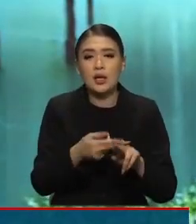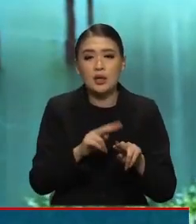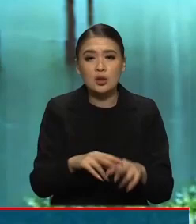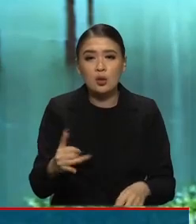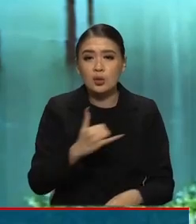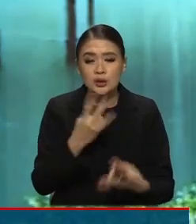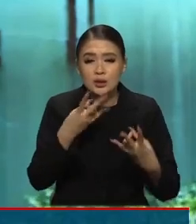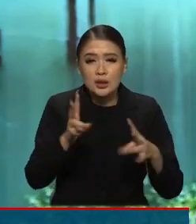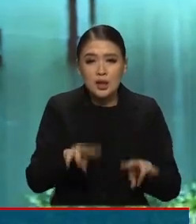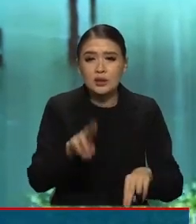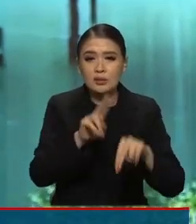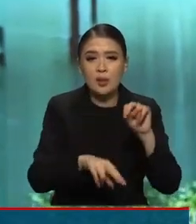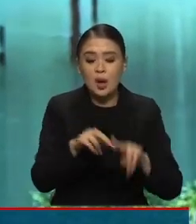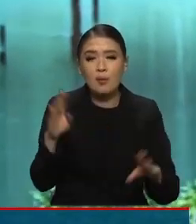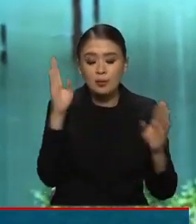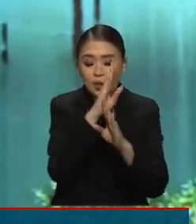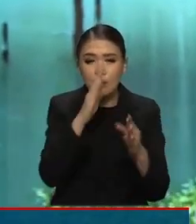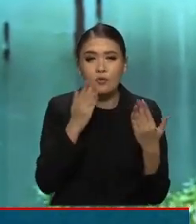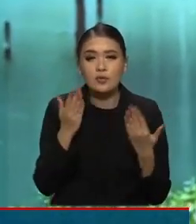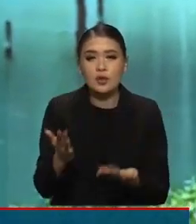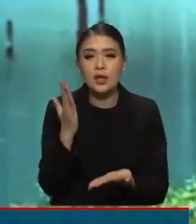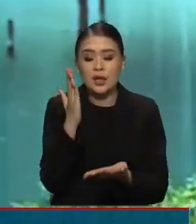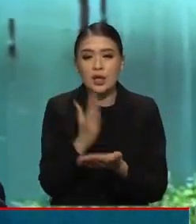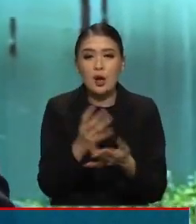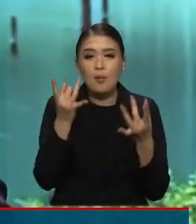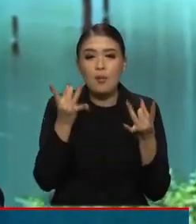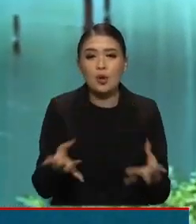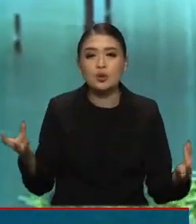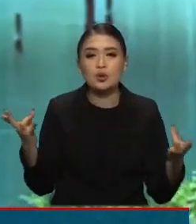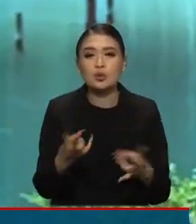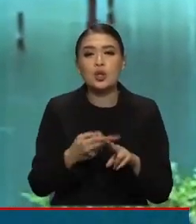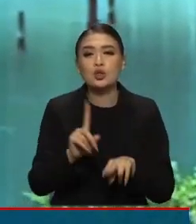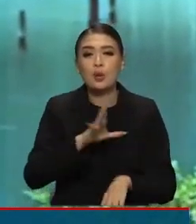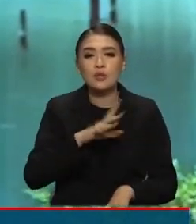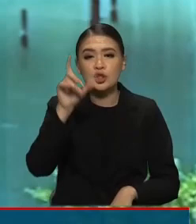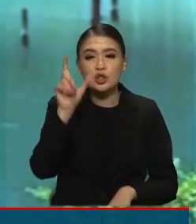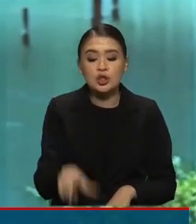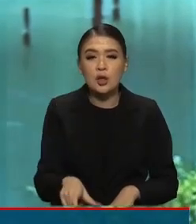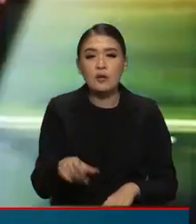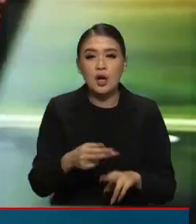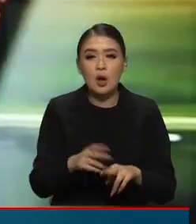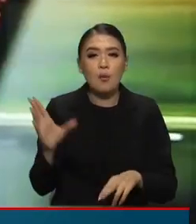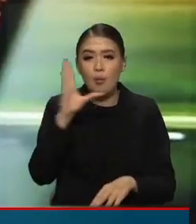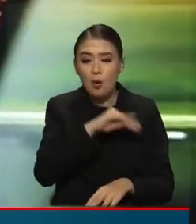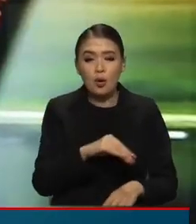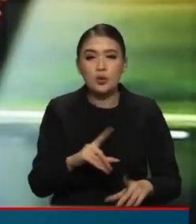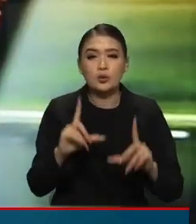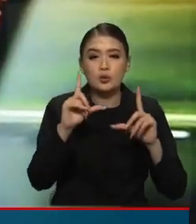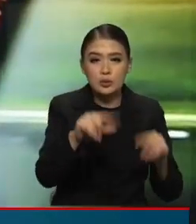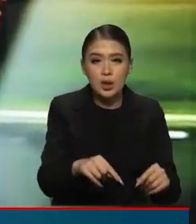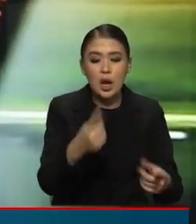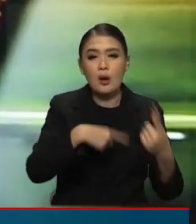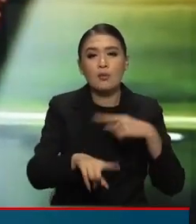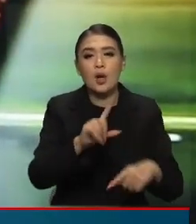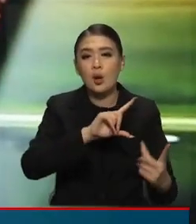надо строить. У нас природа, вот она. Нам нужно просто сделать так, чтобы человек туда добрался, оттуда мог